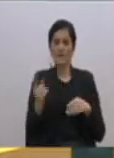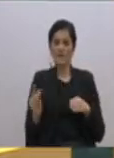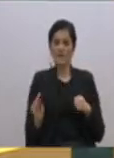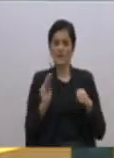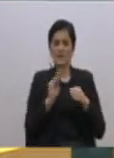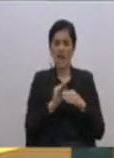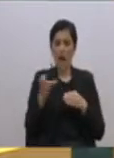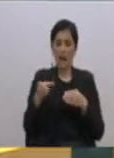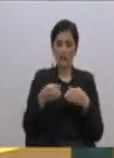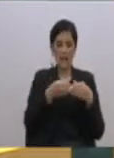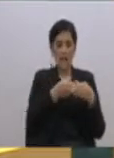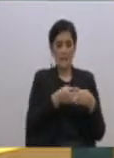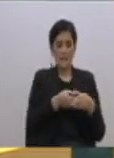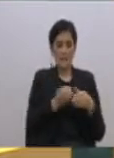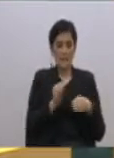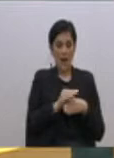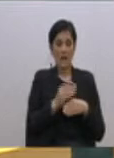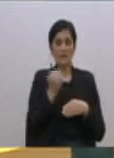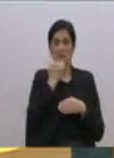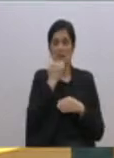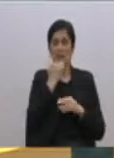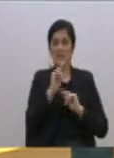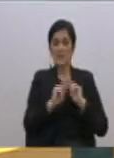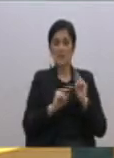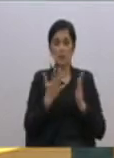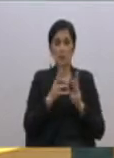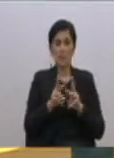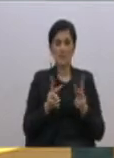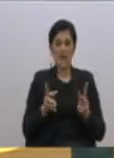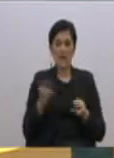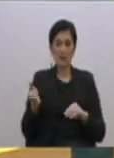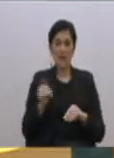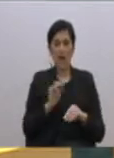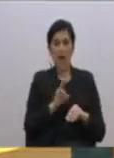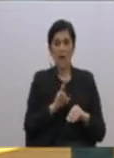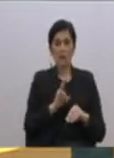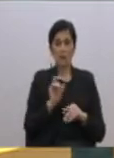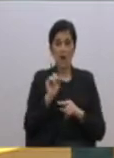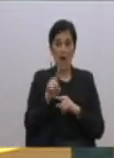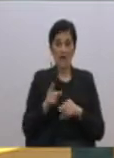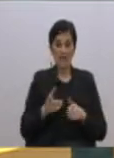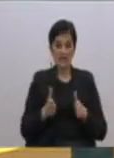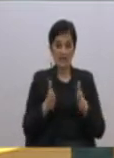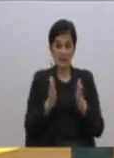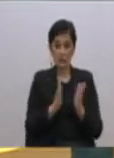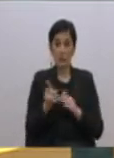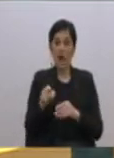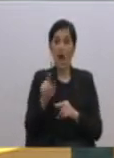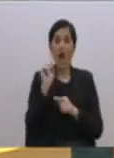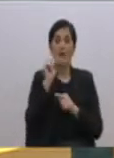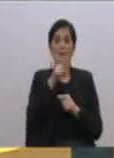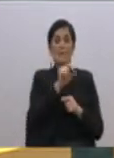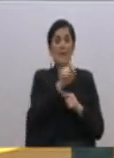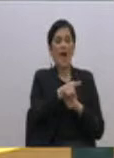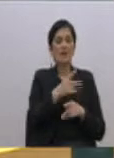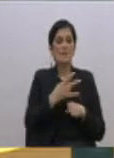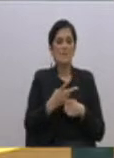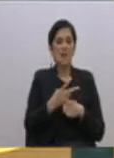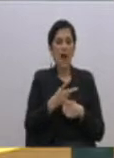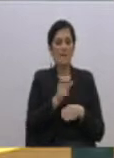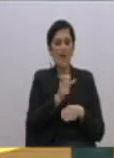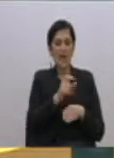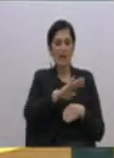თუ თქვათ რომელიღაცა იმის ინფრასტრუქტურის რომელიღაც სამინისტროს თუ ავალია გზის მოწესრიგება, ამას ავალია მავნე ელემენტების